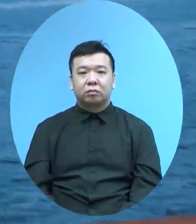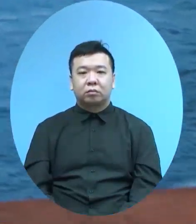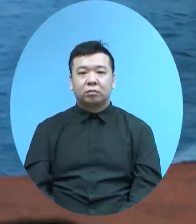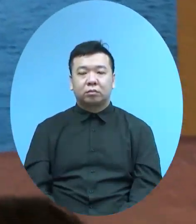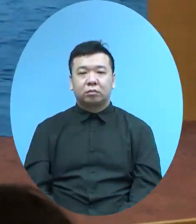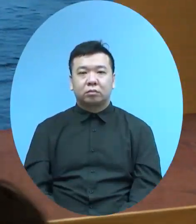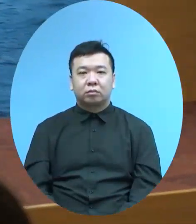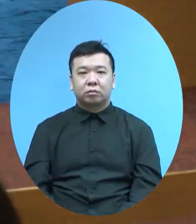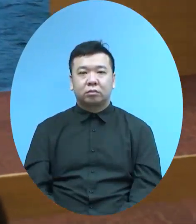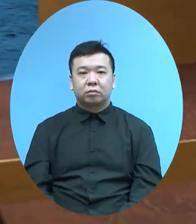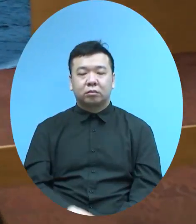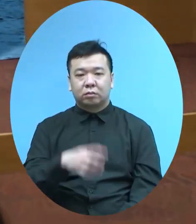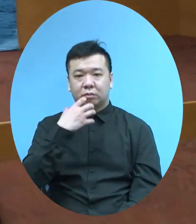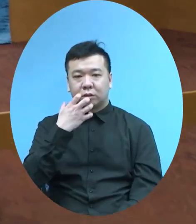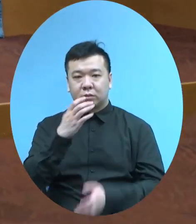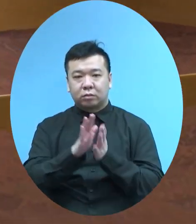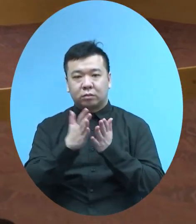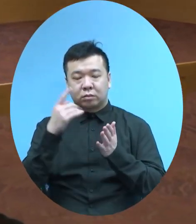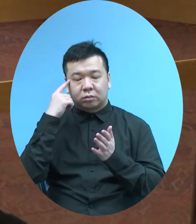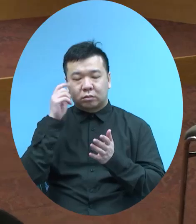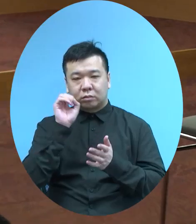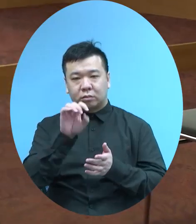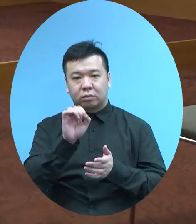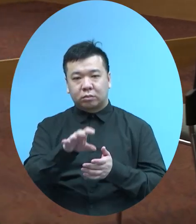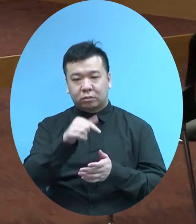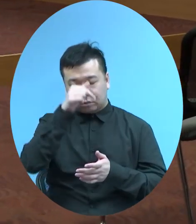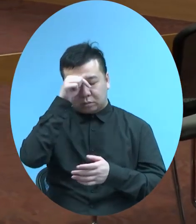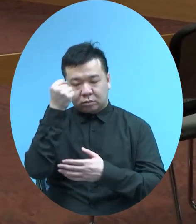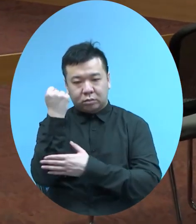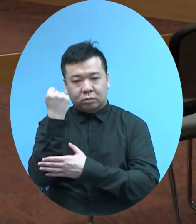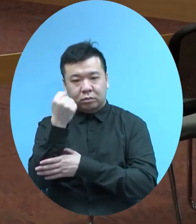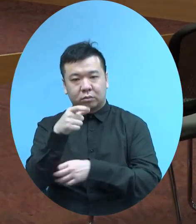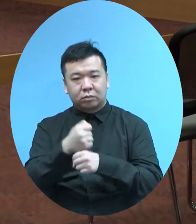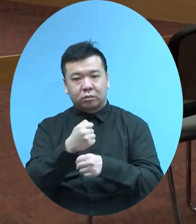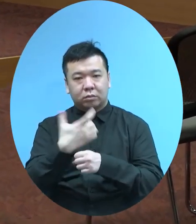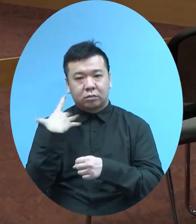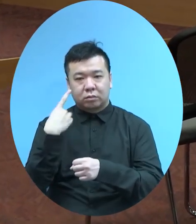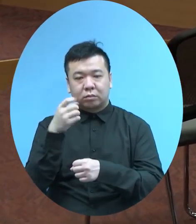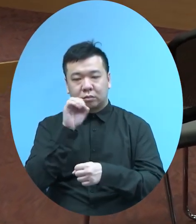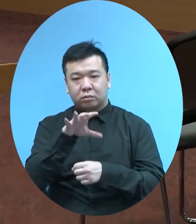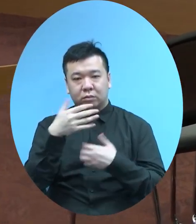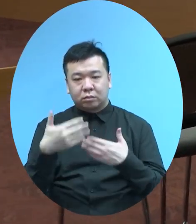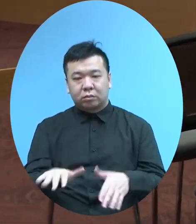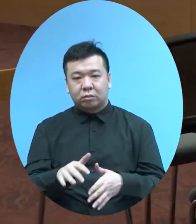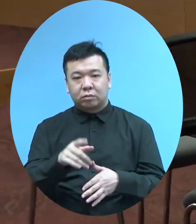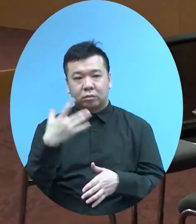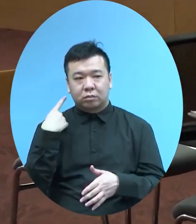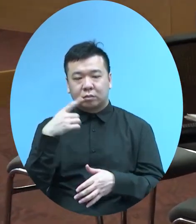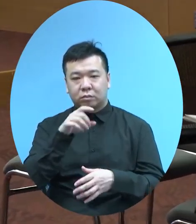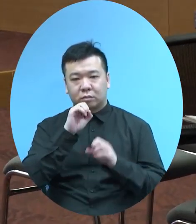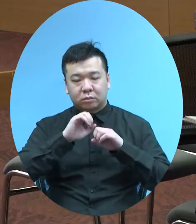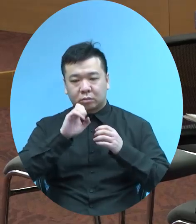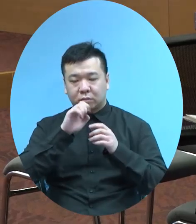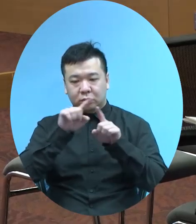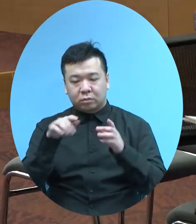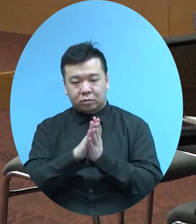你好，想蘋果日報嘅，想問翻都係醫護罷工方面啦。其實尋日記者好多人問到，咁因為之前報道都話啦，